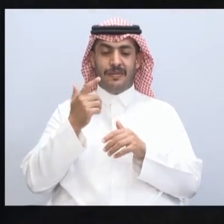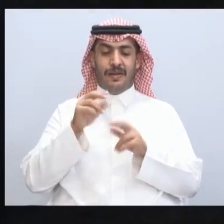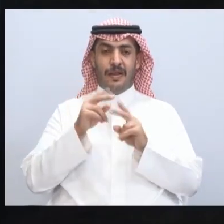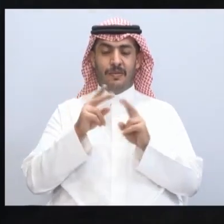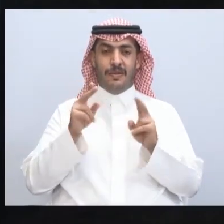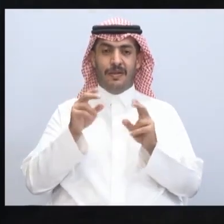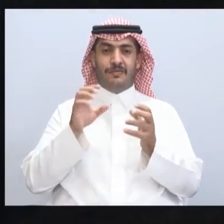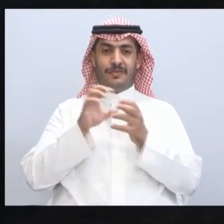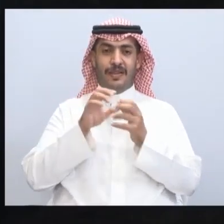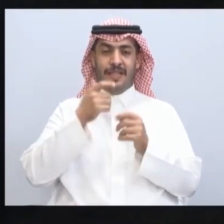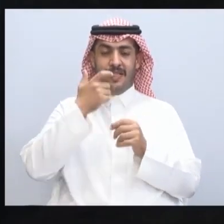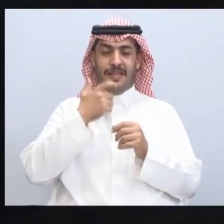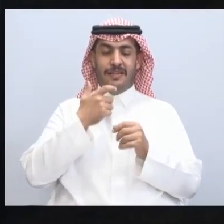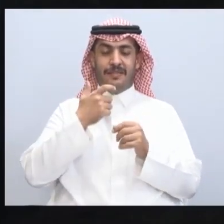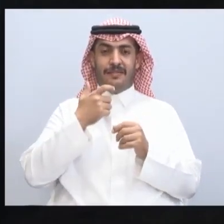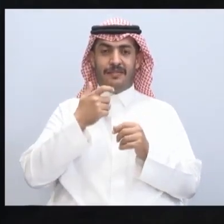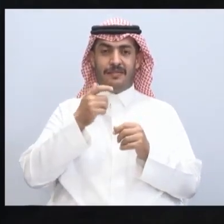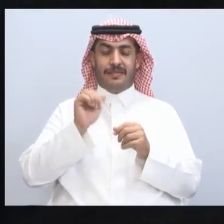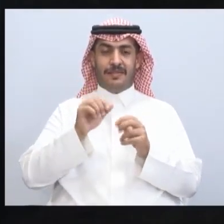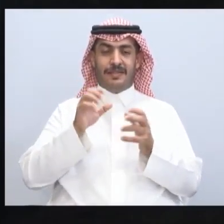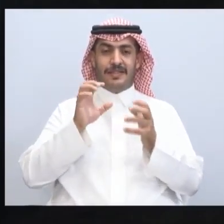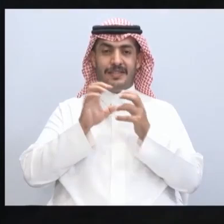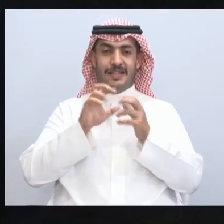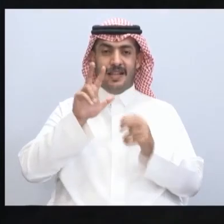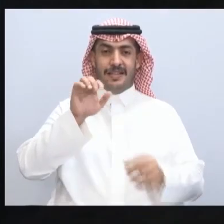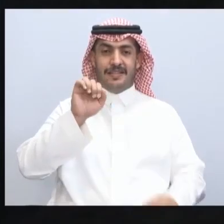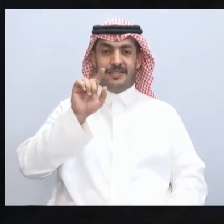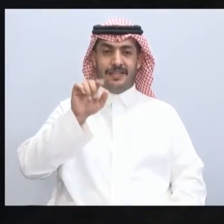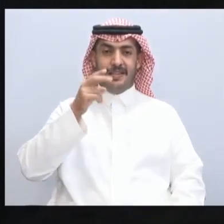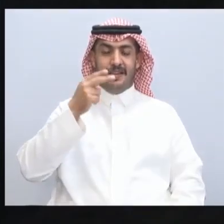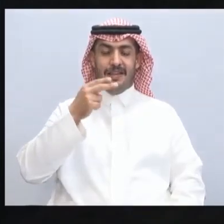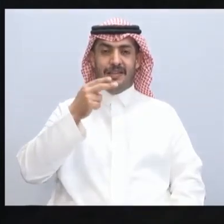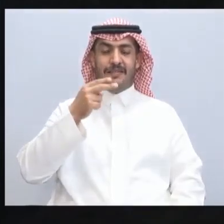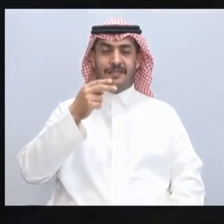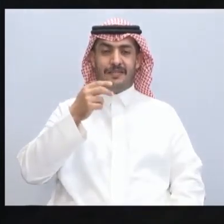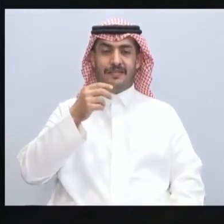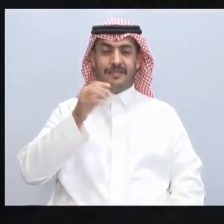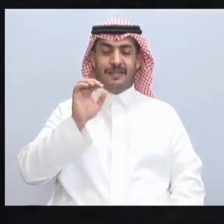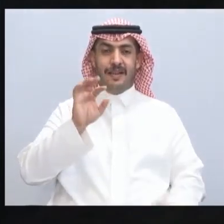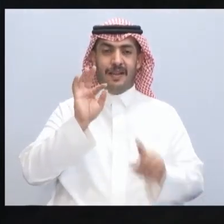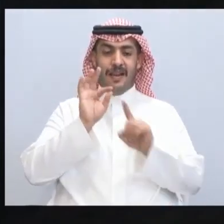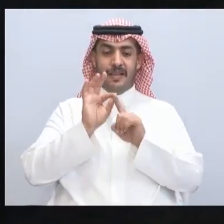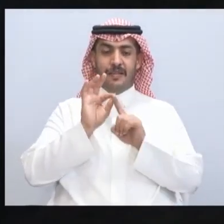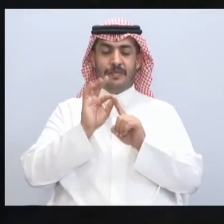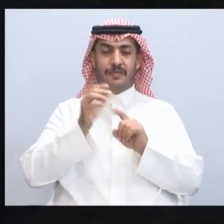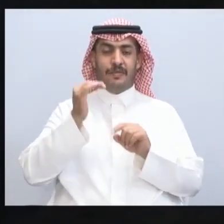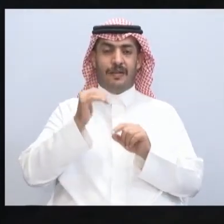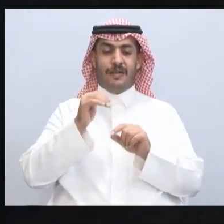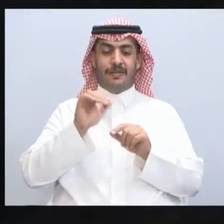انواع الصراع الذاتي تعرفنا على صراع بارك الله فيكم الاهداف